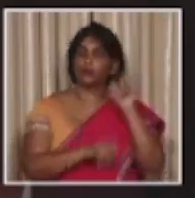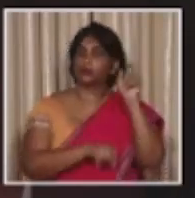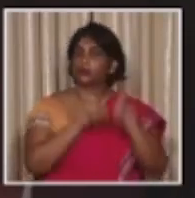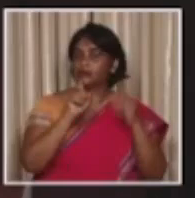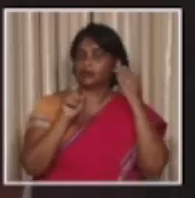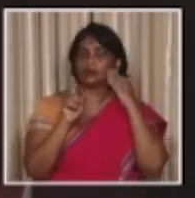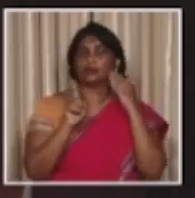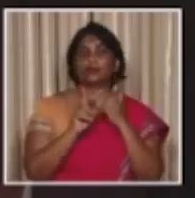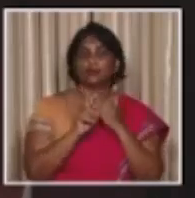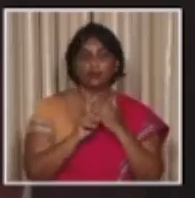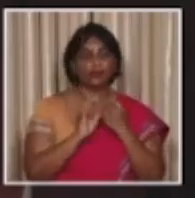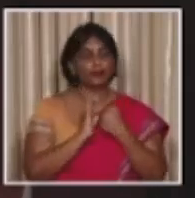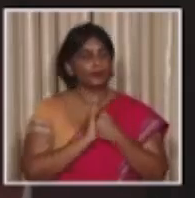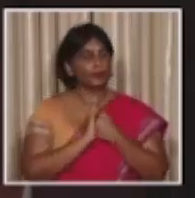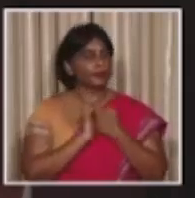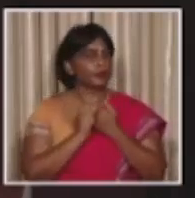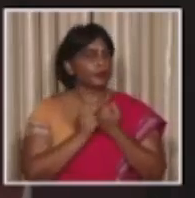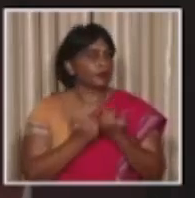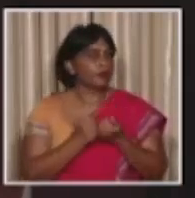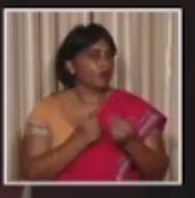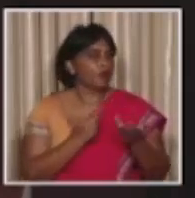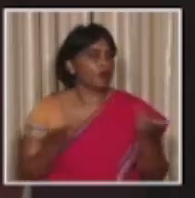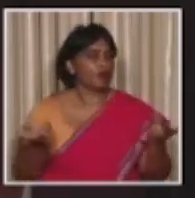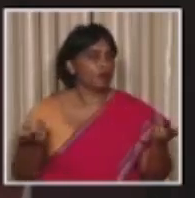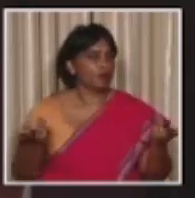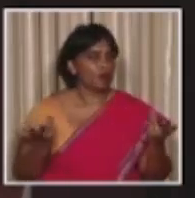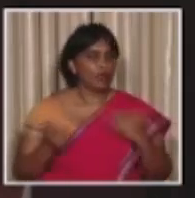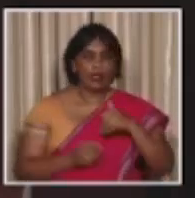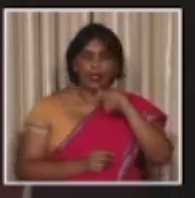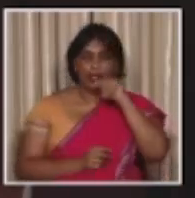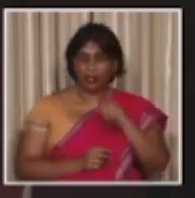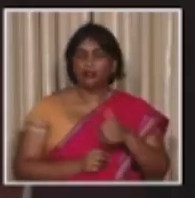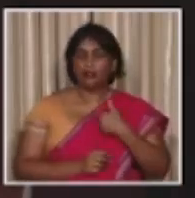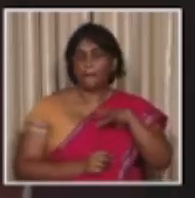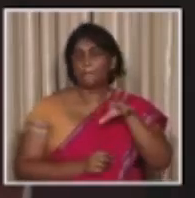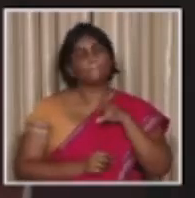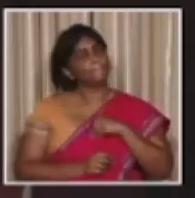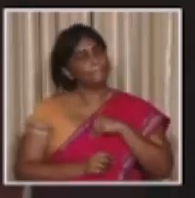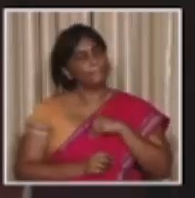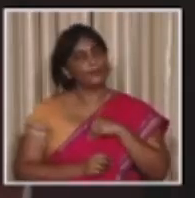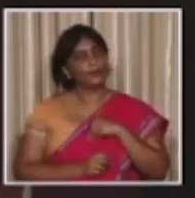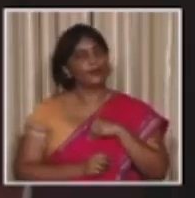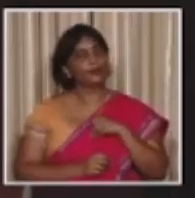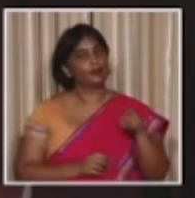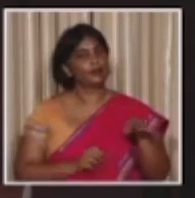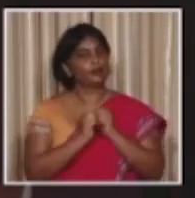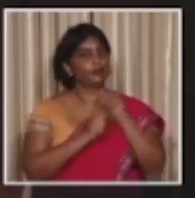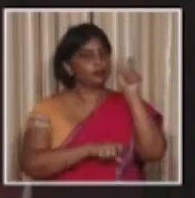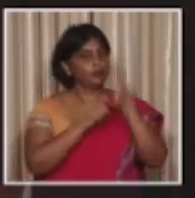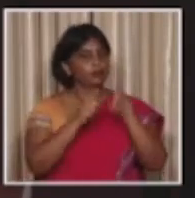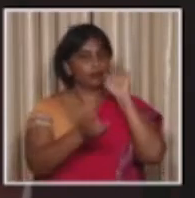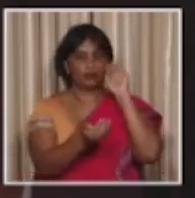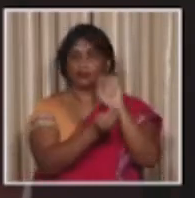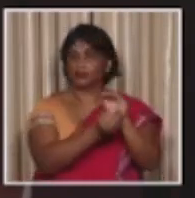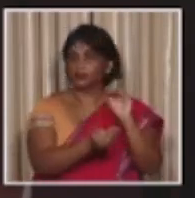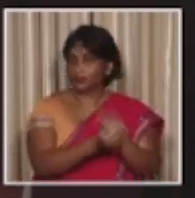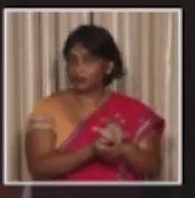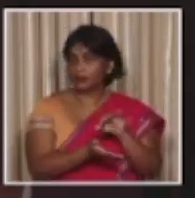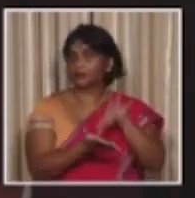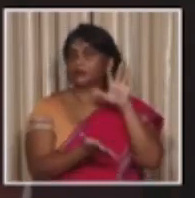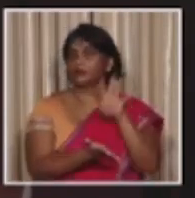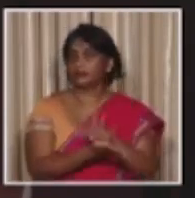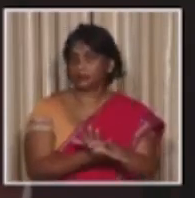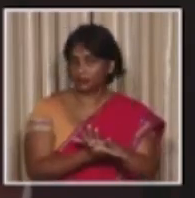සම්බන්ධයෙන් ගනු ලබන තීරණය කුමක්ද ඇත්ත වශයෙන්ම අපි පිළිගන්නවා සේවක සුරක්ෂිත භාවය තහවුරු